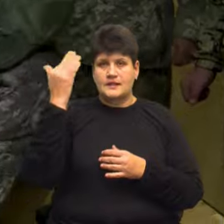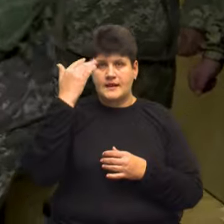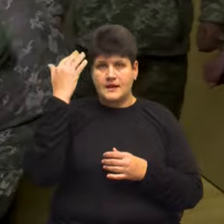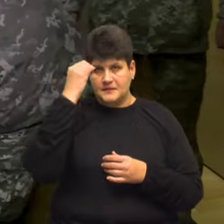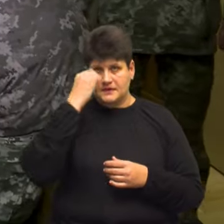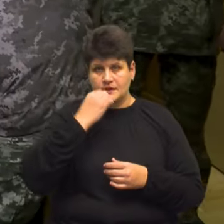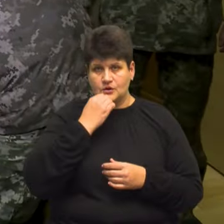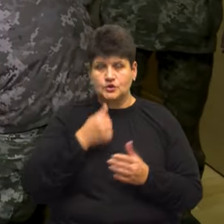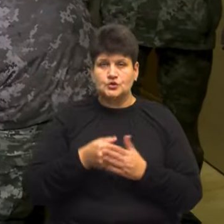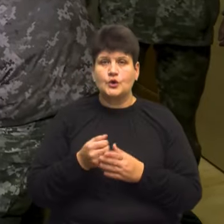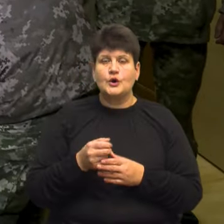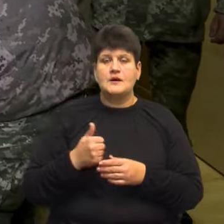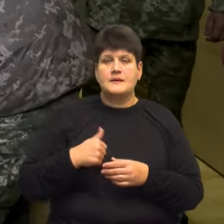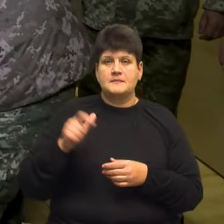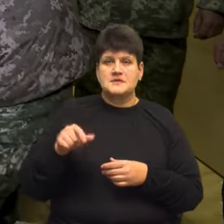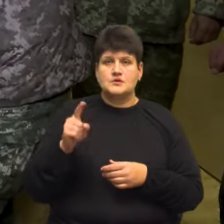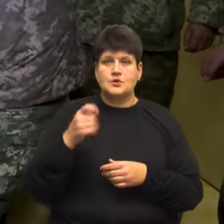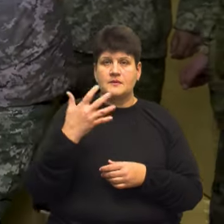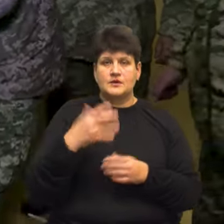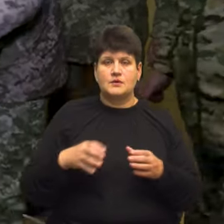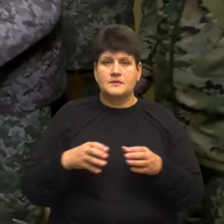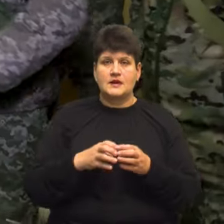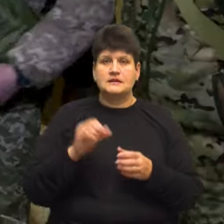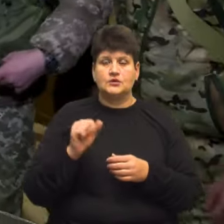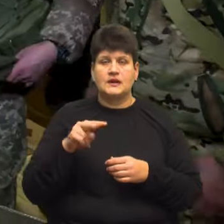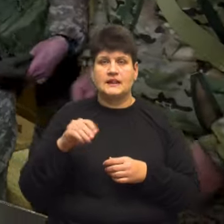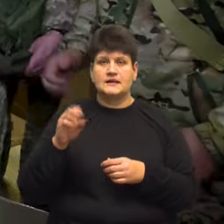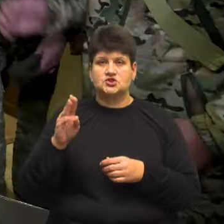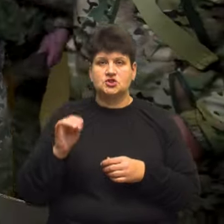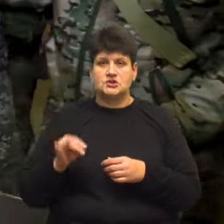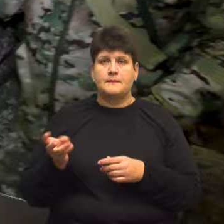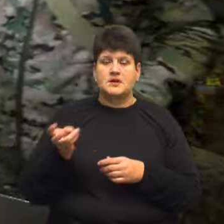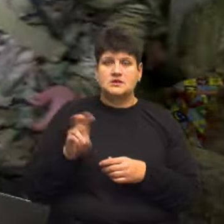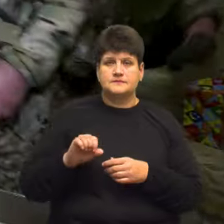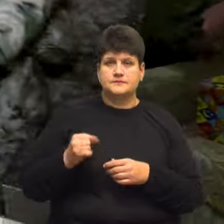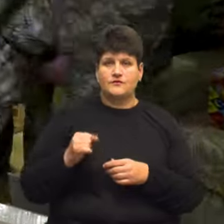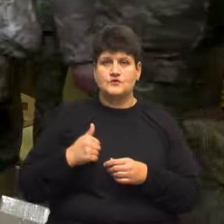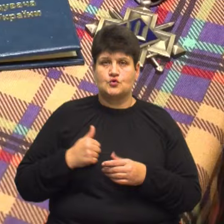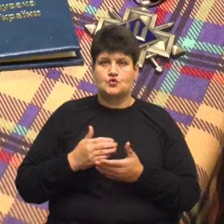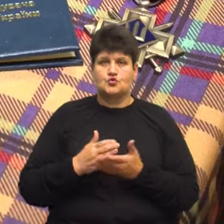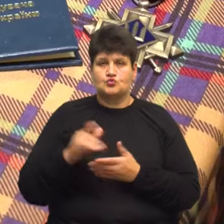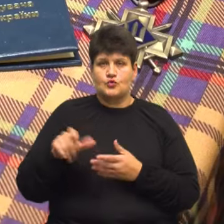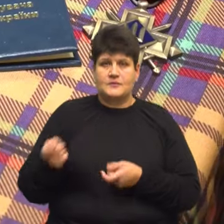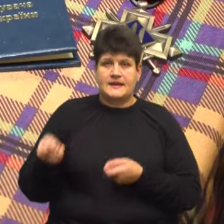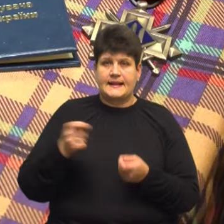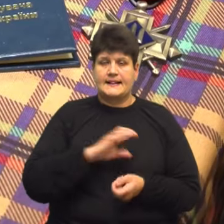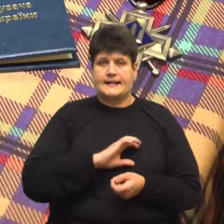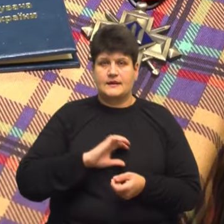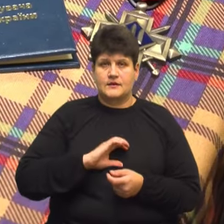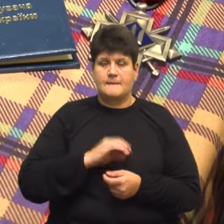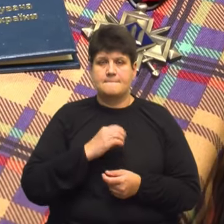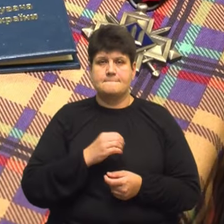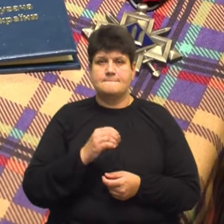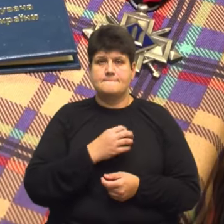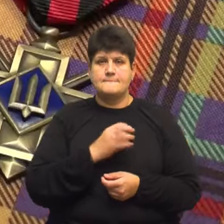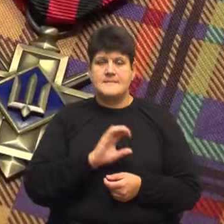бійця 105-ї бригади територіальної оборони Анатолія Лещишина прийшли побратими. Військовослужбовці принесли йому нагороди – медаль за поранення від